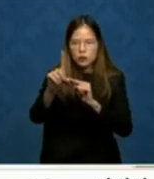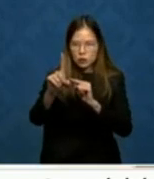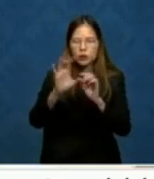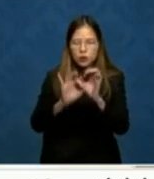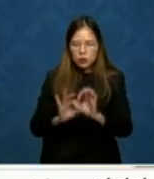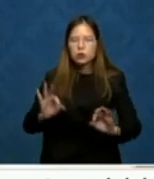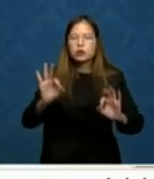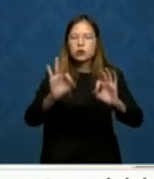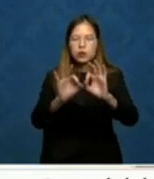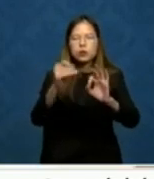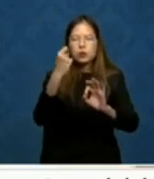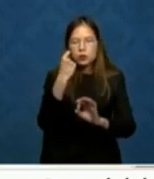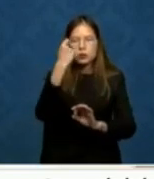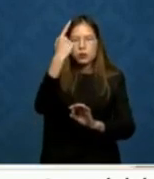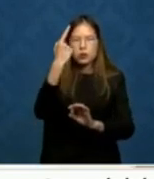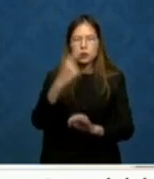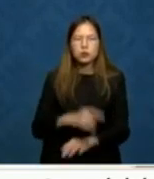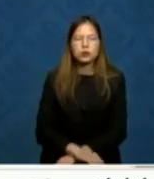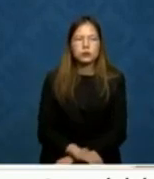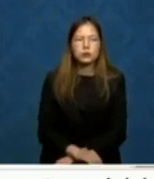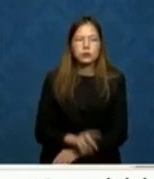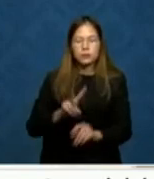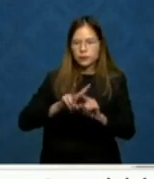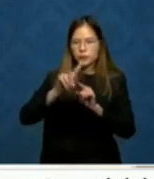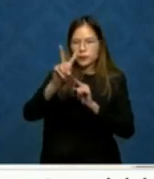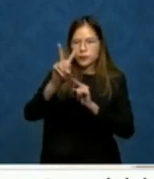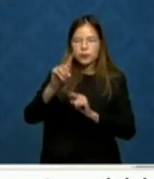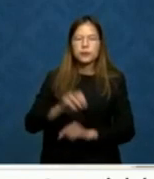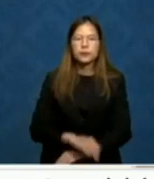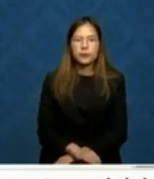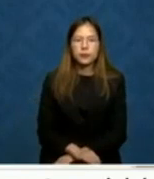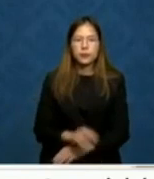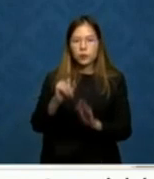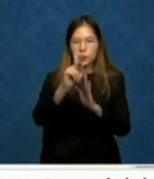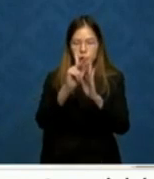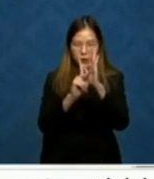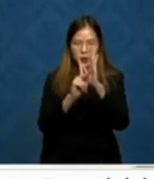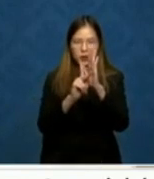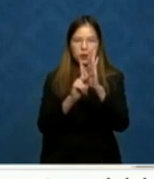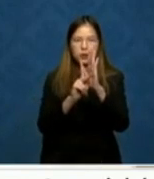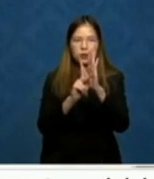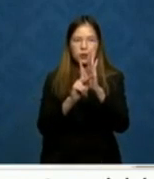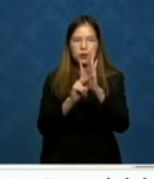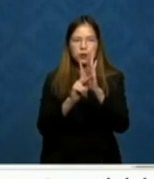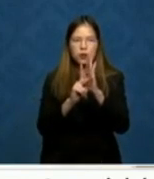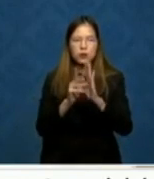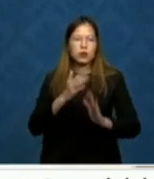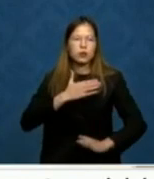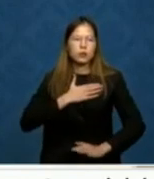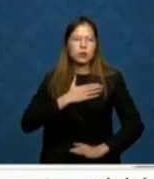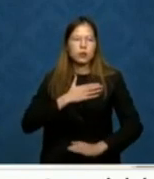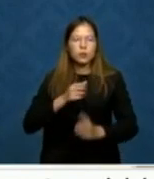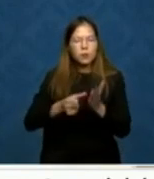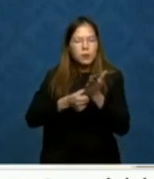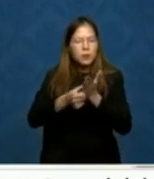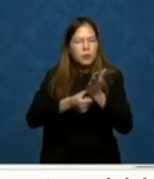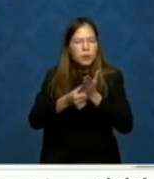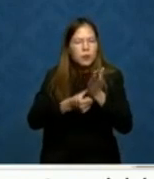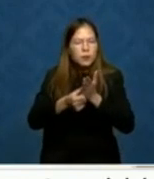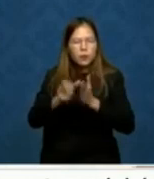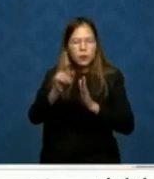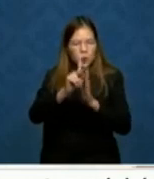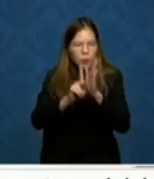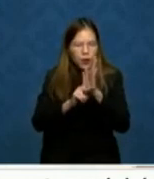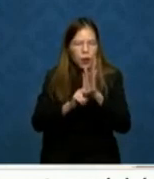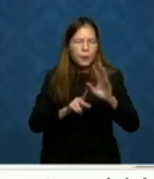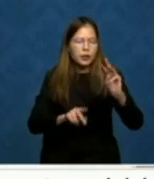เป็นต้องทําความเข้าใจครับประเด็นที่2ครับเป็นเรื่องของกฎหมายครับท่านประธานครับผมมีส่วนในการแก้ไขประมวลกฎหมายยามาตร